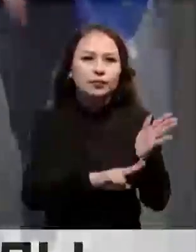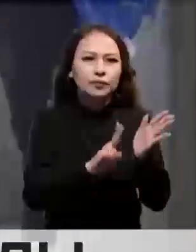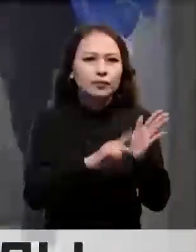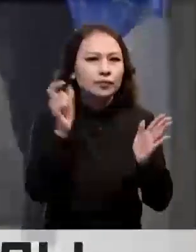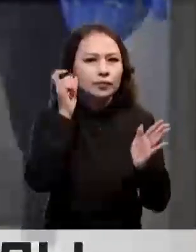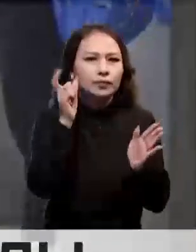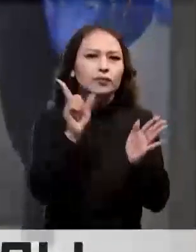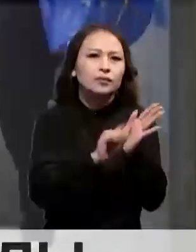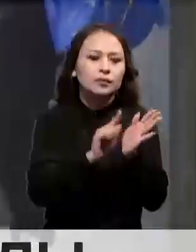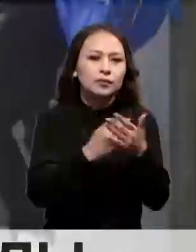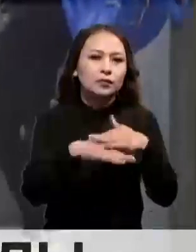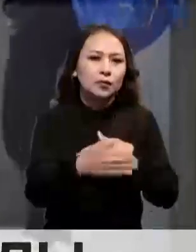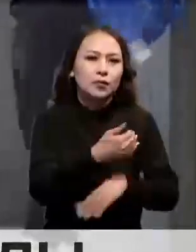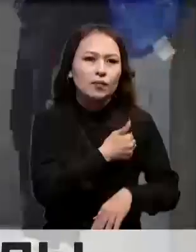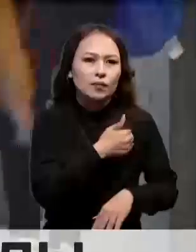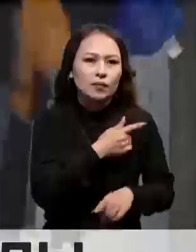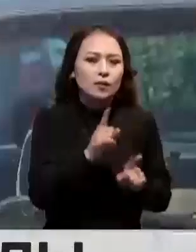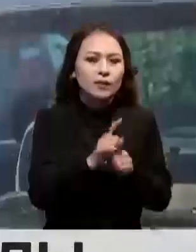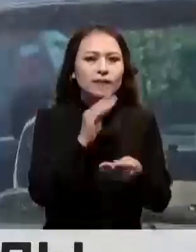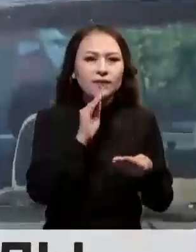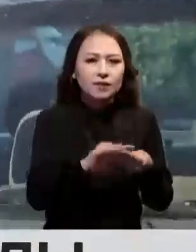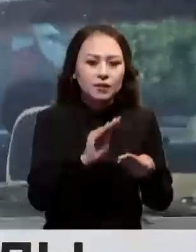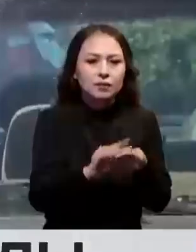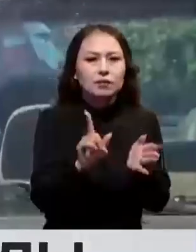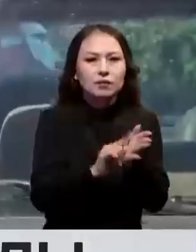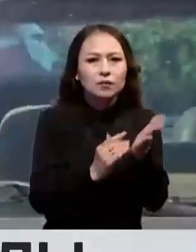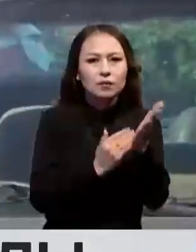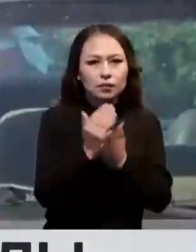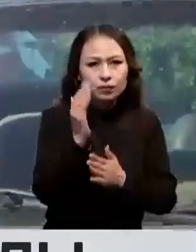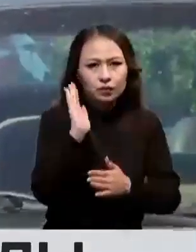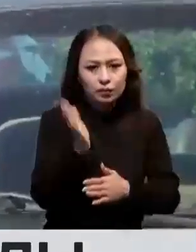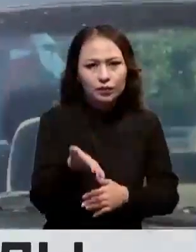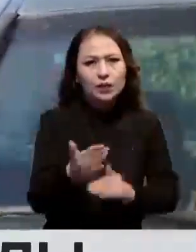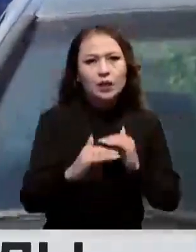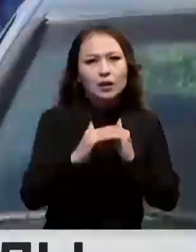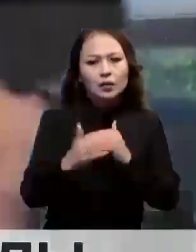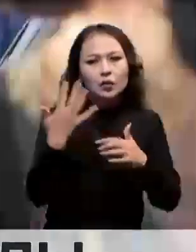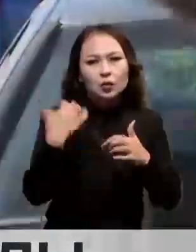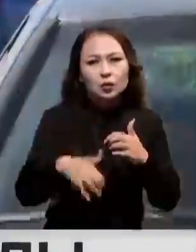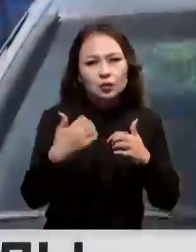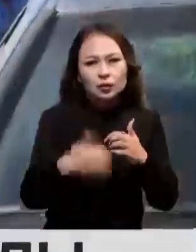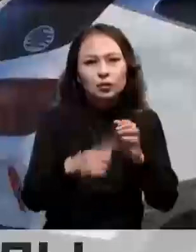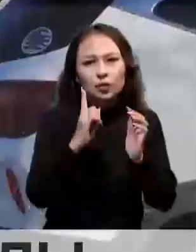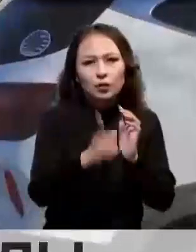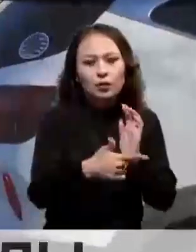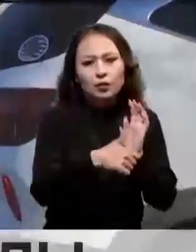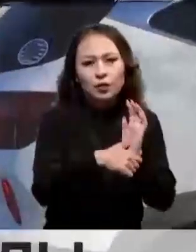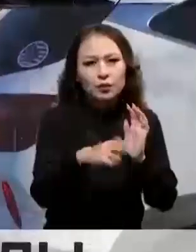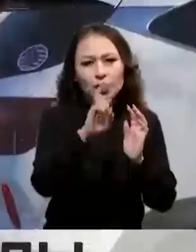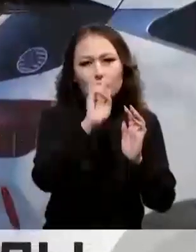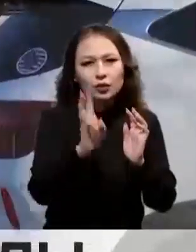70 жасында зейнетке шығамын дегендердің бетін қайтармайды. Олардың зейнетақысы да жоғары болады. Елде оның орташа